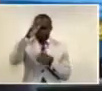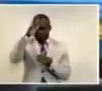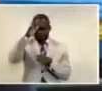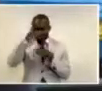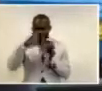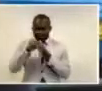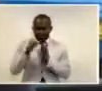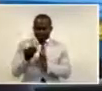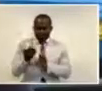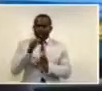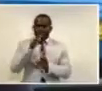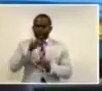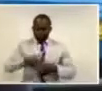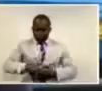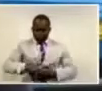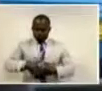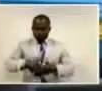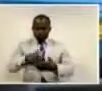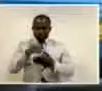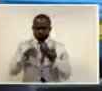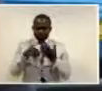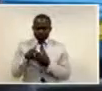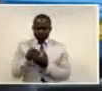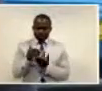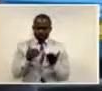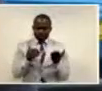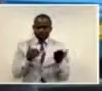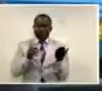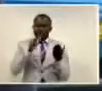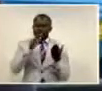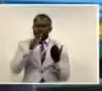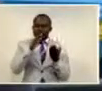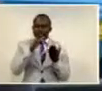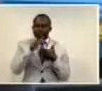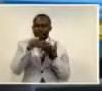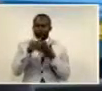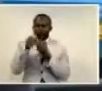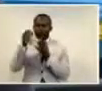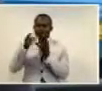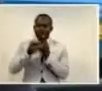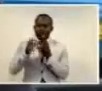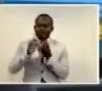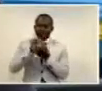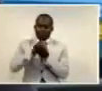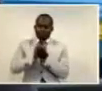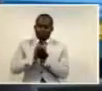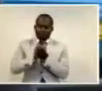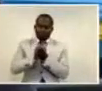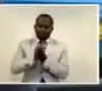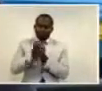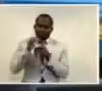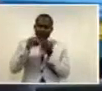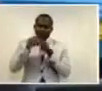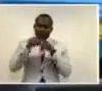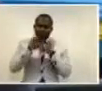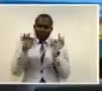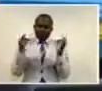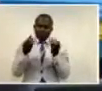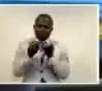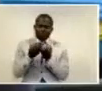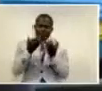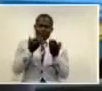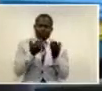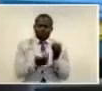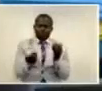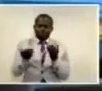maze kugwayo mama yaratwite inda nkuru tuzana imbaraga nke uwo mugore muto yasezeranye na papa ageze araza mu muryango ati mbazaniye